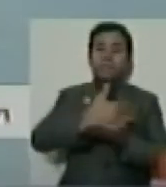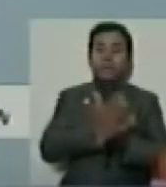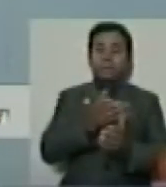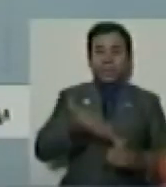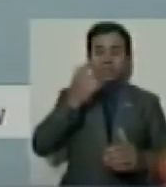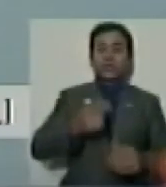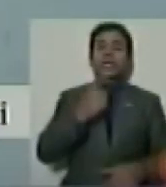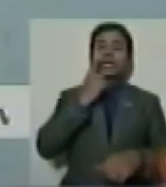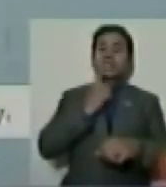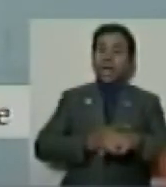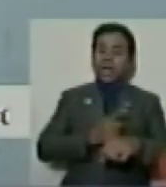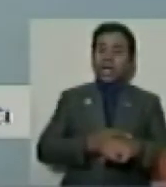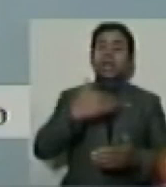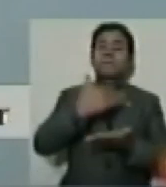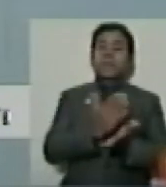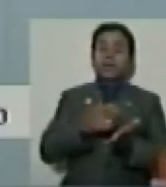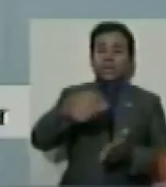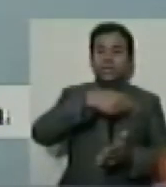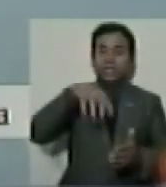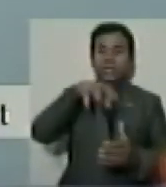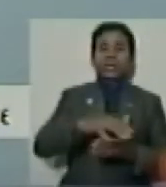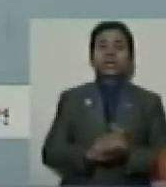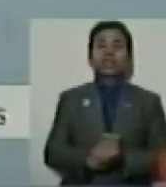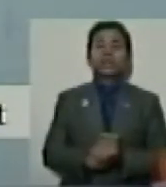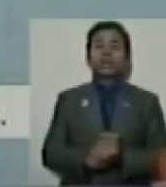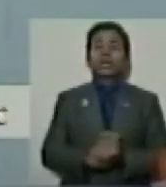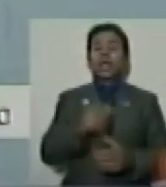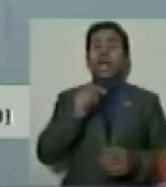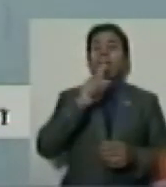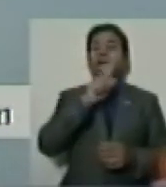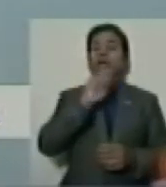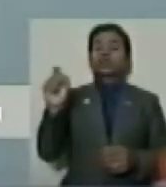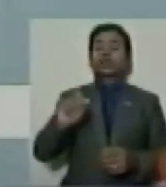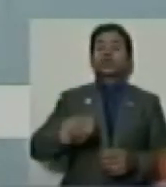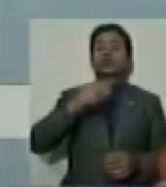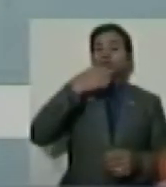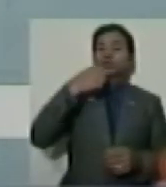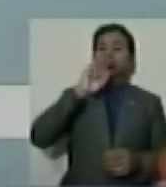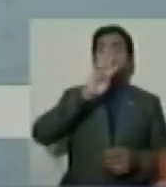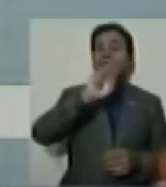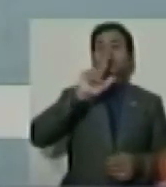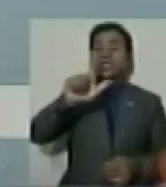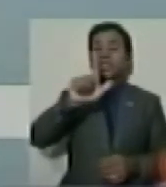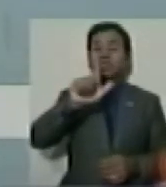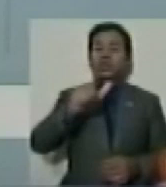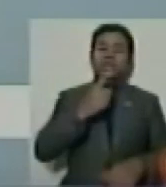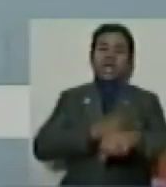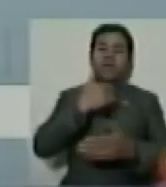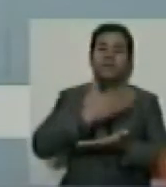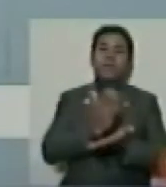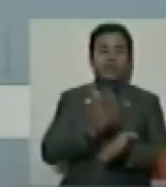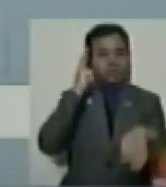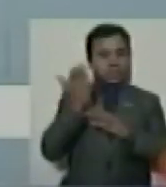স্বাস্থ্য অধিদপ্তরের নিয়মিত অনলাইন বুলেটিনে জানানো হয়, গত 24 ঘন্টায় আরও 5 জন মারা গেছেন। এ নিয়ে মারা গেল 163